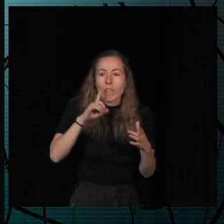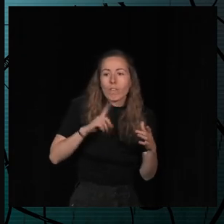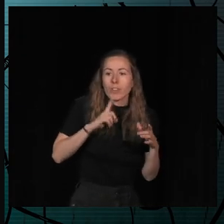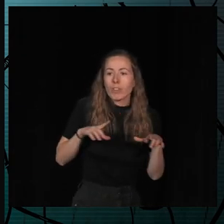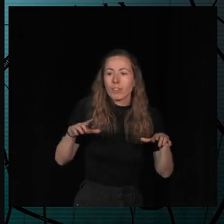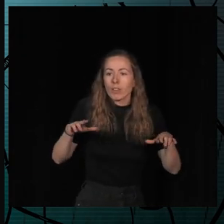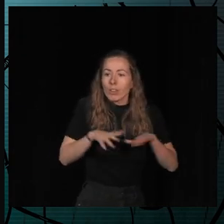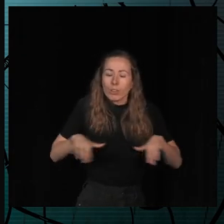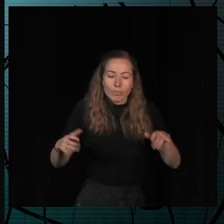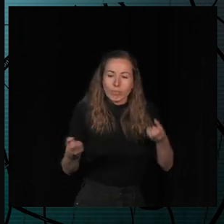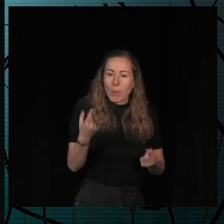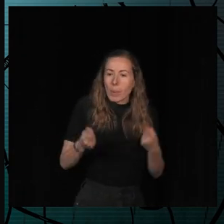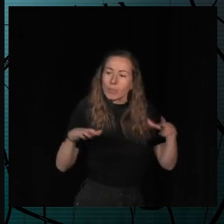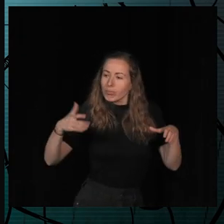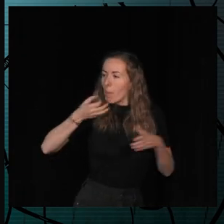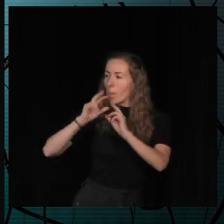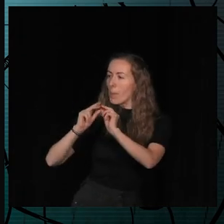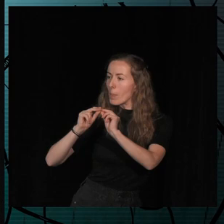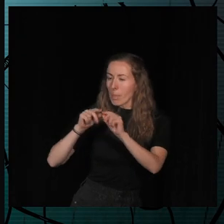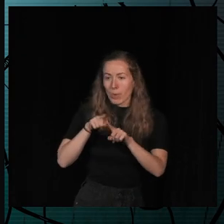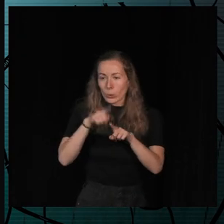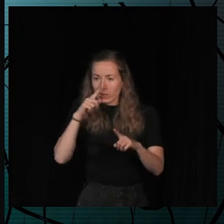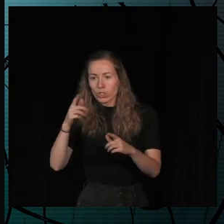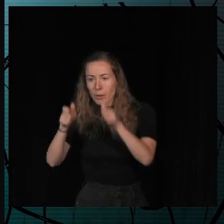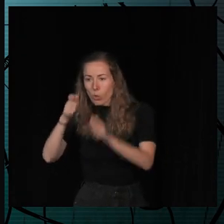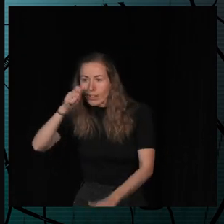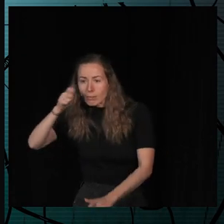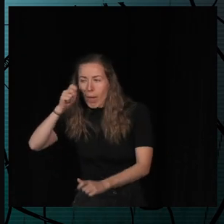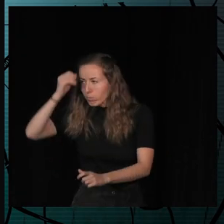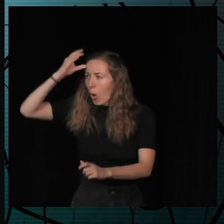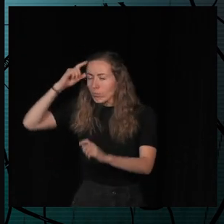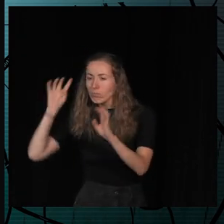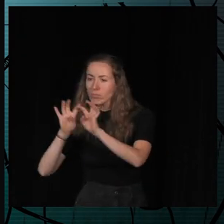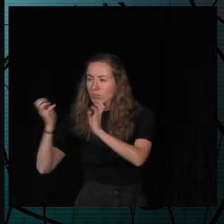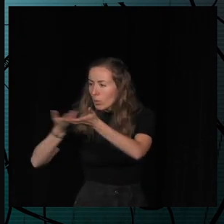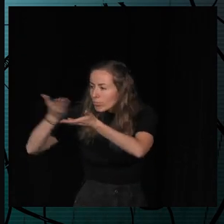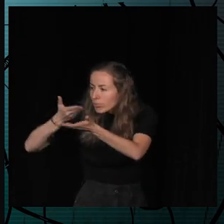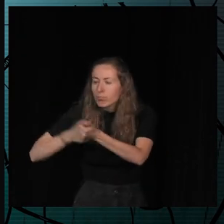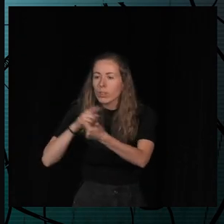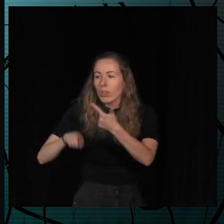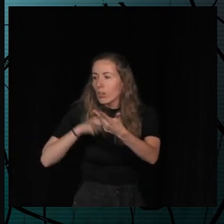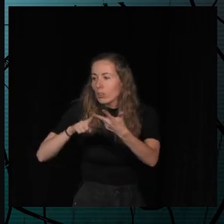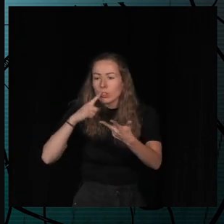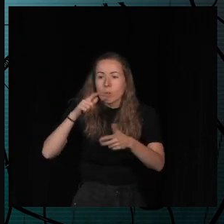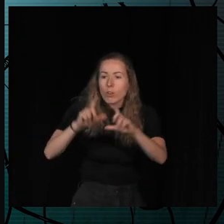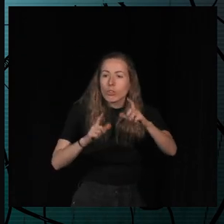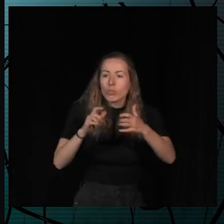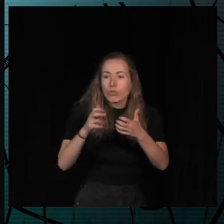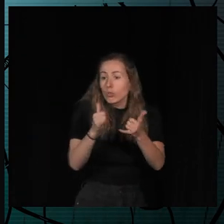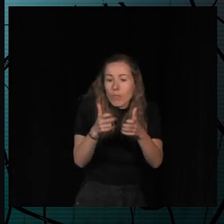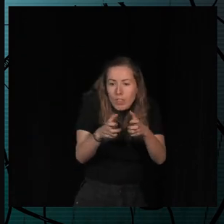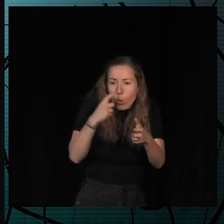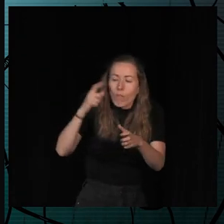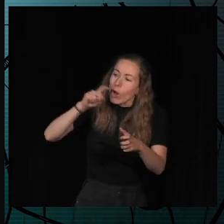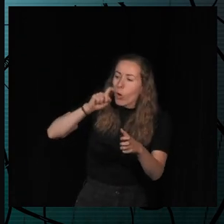des des experts qui font des tables rondes formidables que des commentaires de de jeux vidéo qui ne sont pas